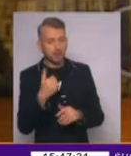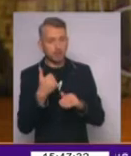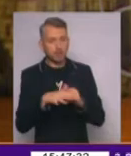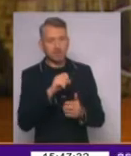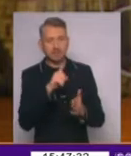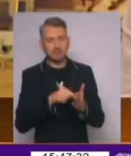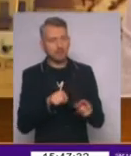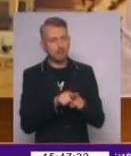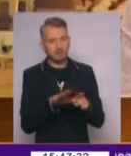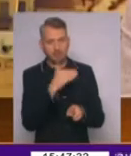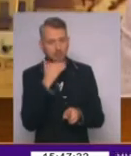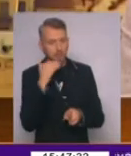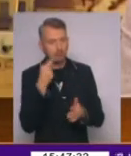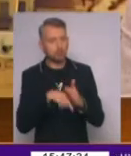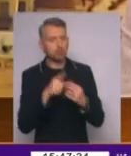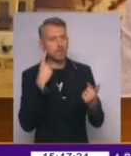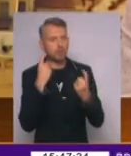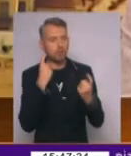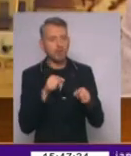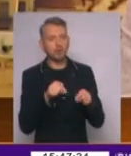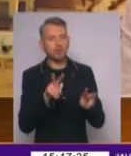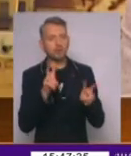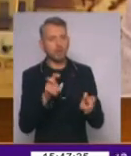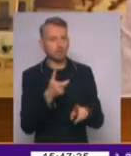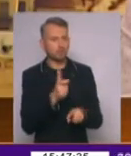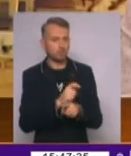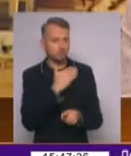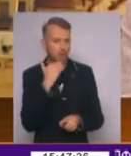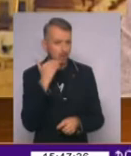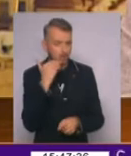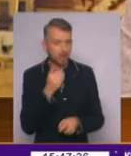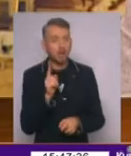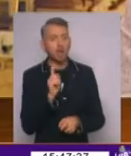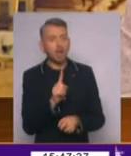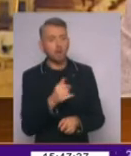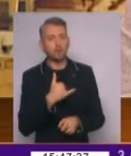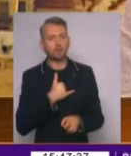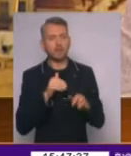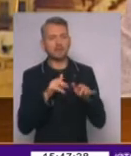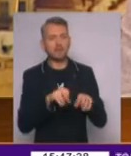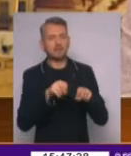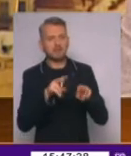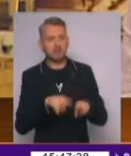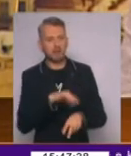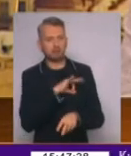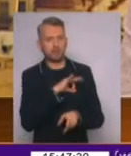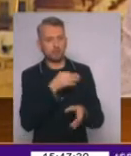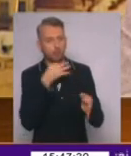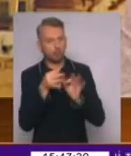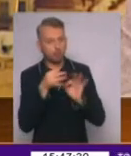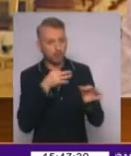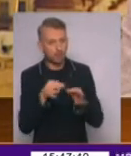запитань не так багато, оскільки інформації на цю тему доволі багато. Тим не менш, у нас діє спеціальна юридична